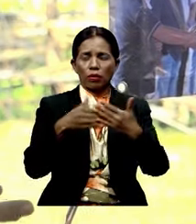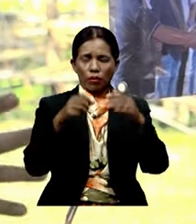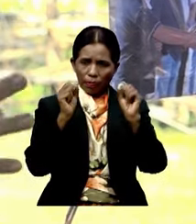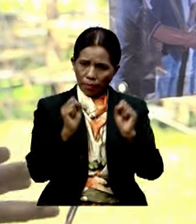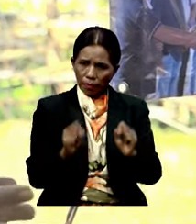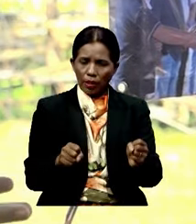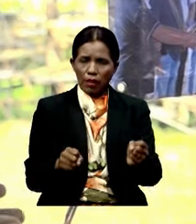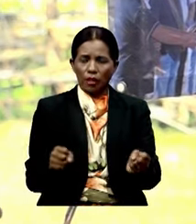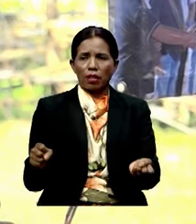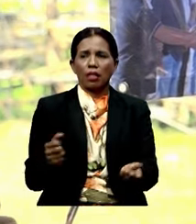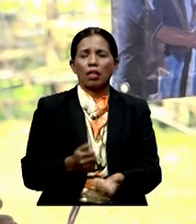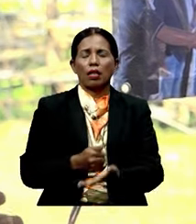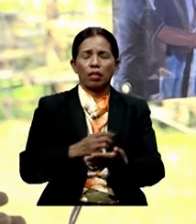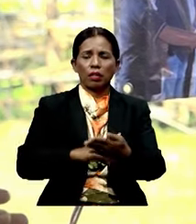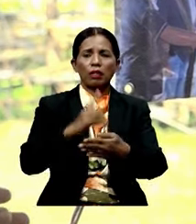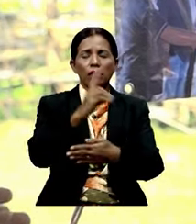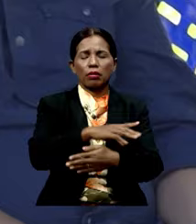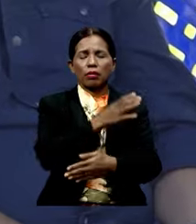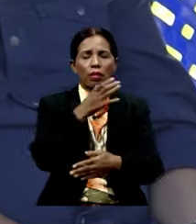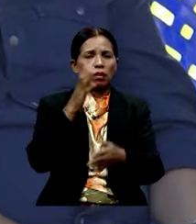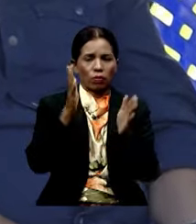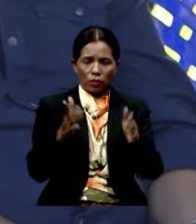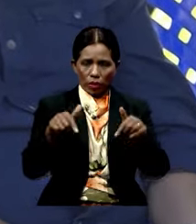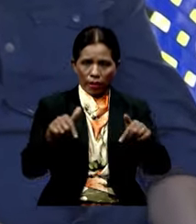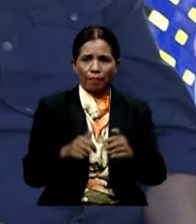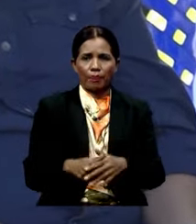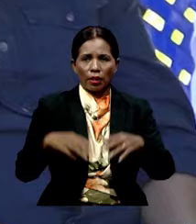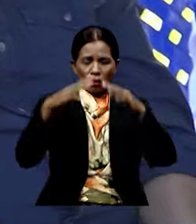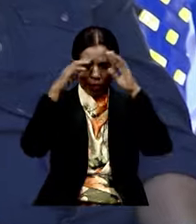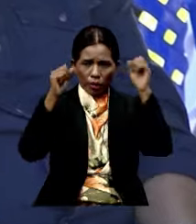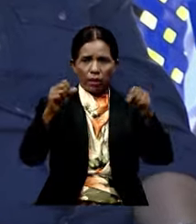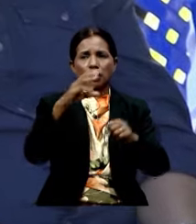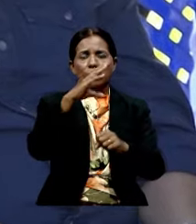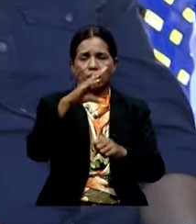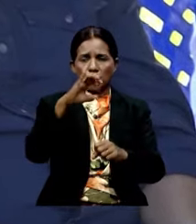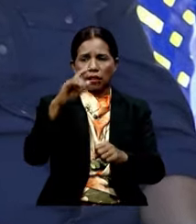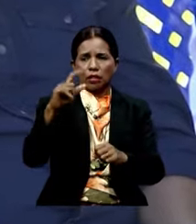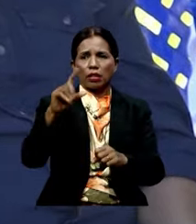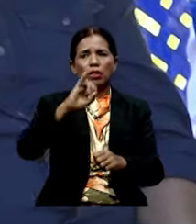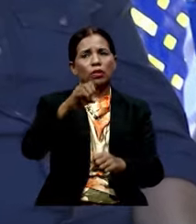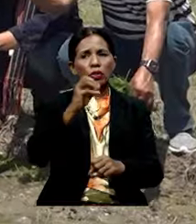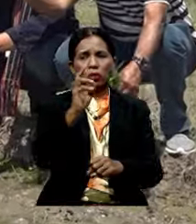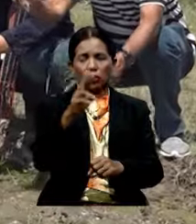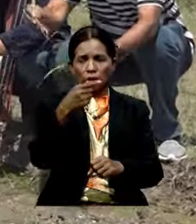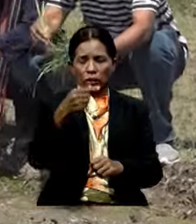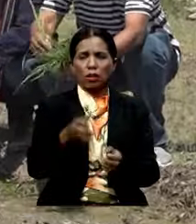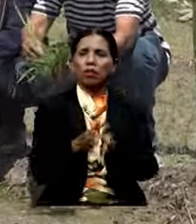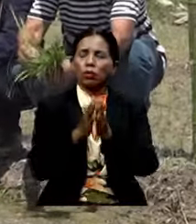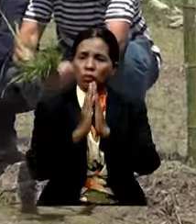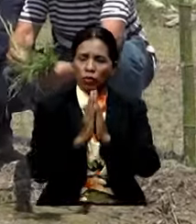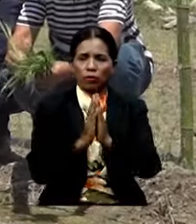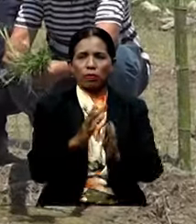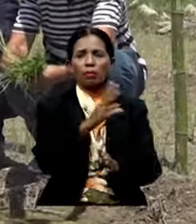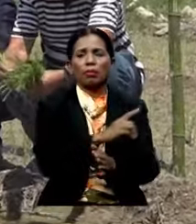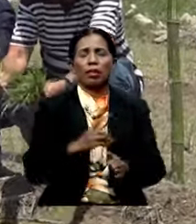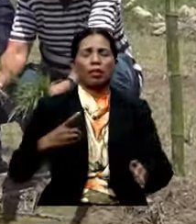untuk membangun pertanian di sini. Presiden CCITL Jorge Manuel de Araujo Serranumos husuba diplomata Indonesia